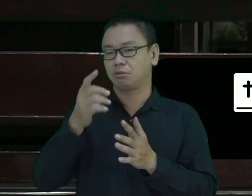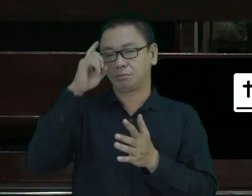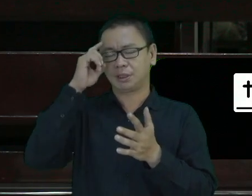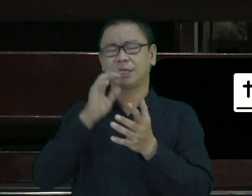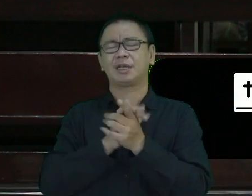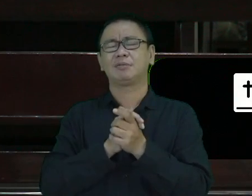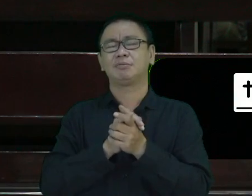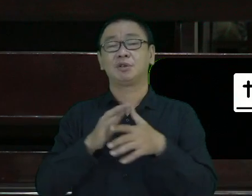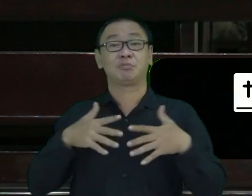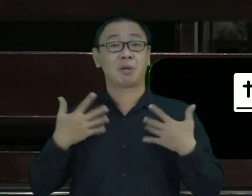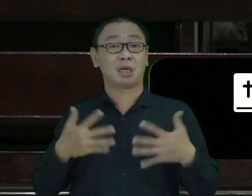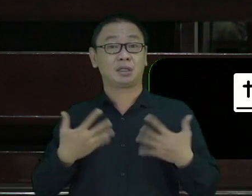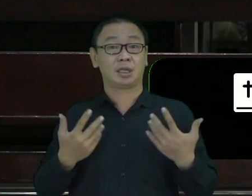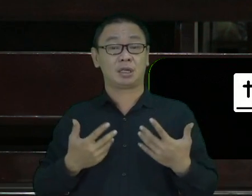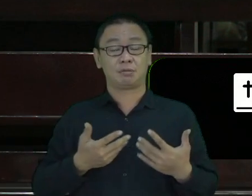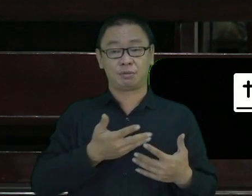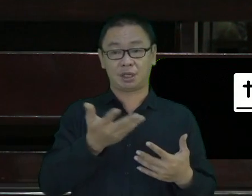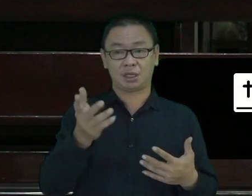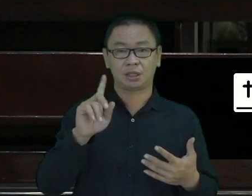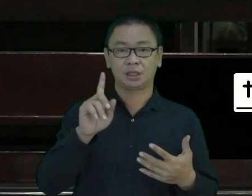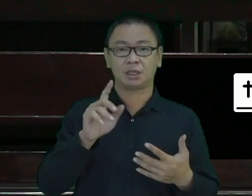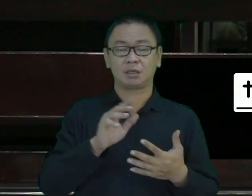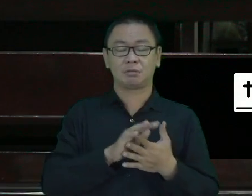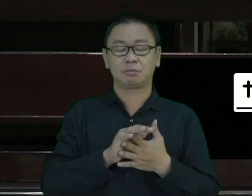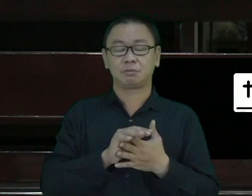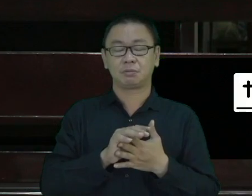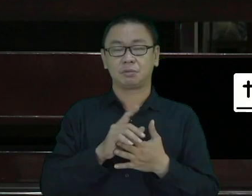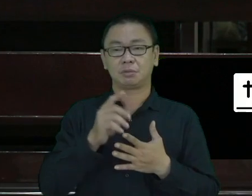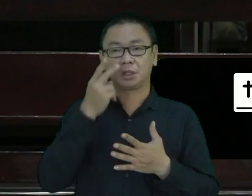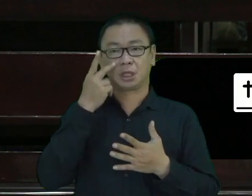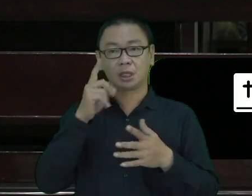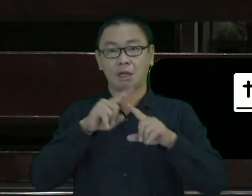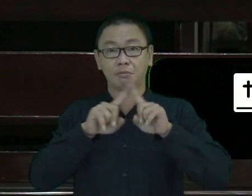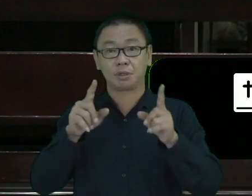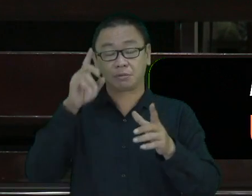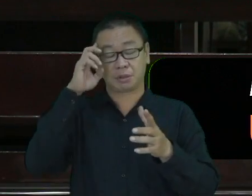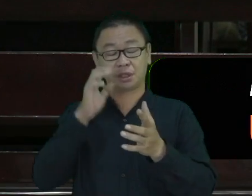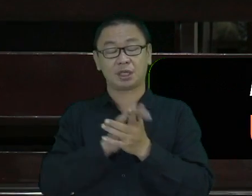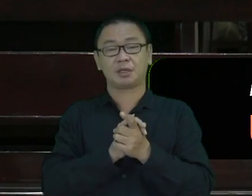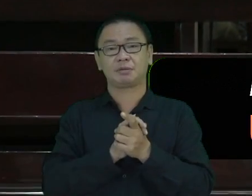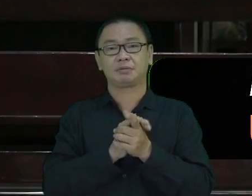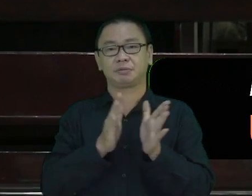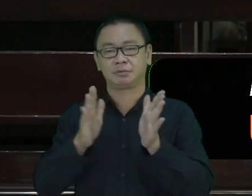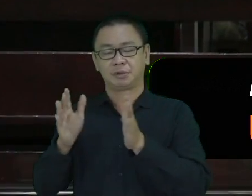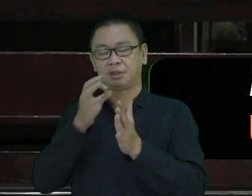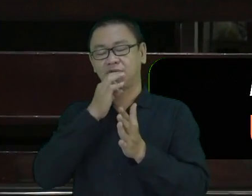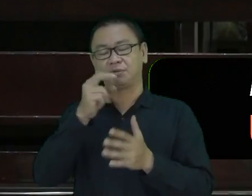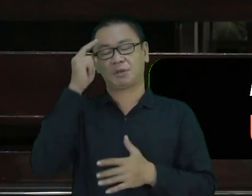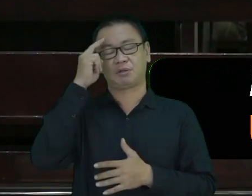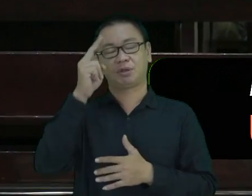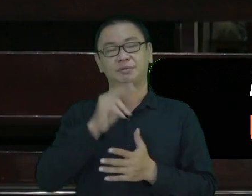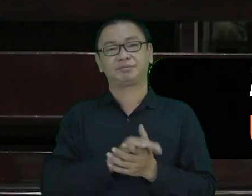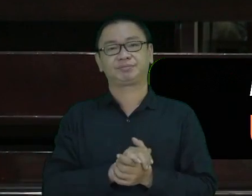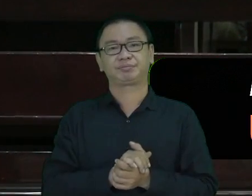Berbahagialah mereka yang tidak melihat, namun percaya." Demikianlah firman Tuhan.